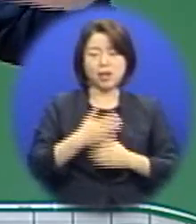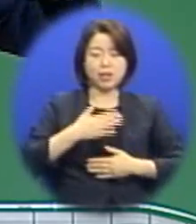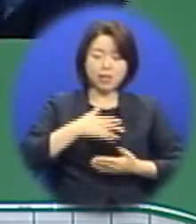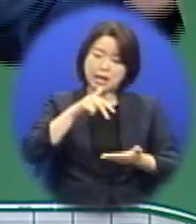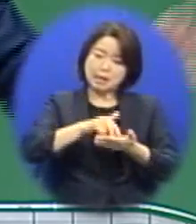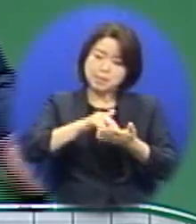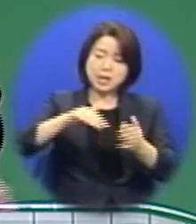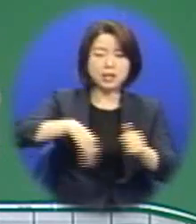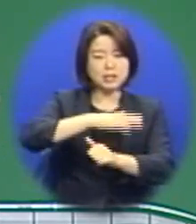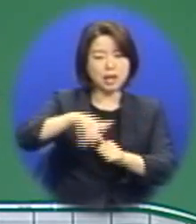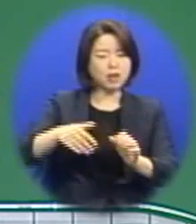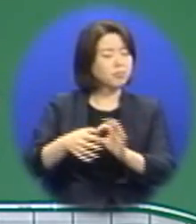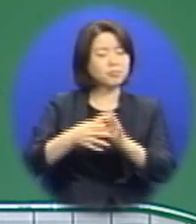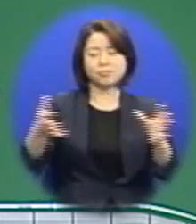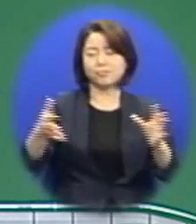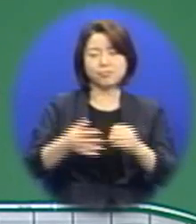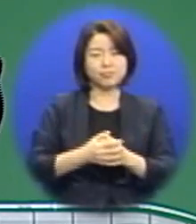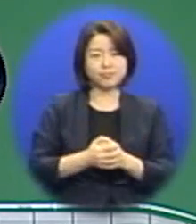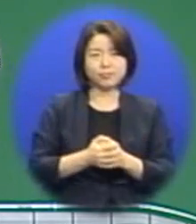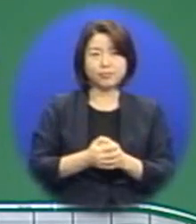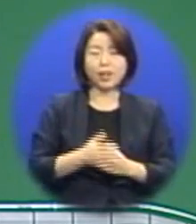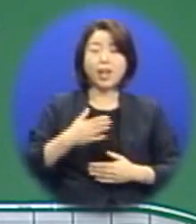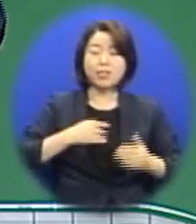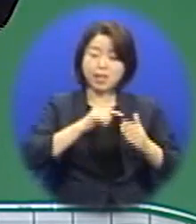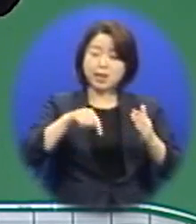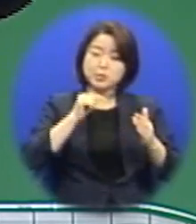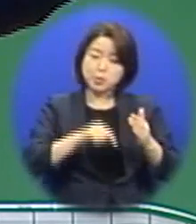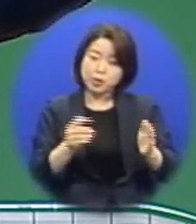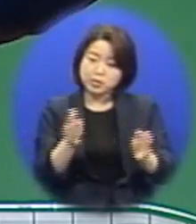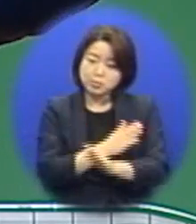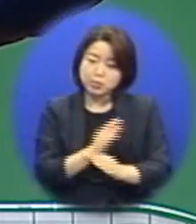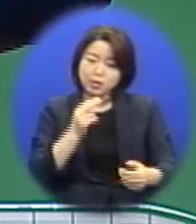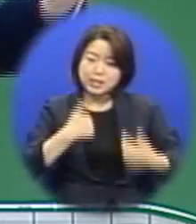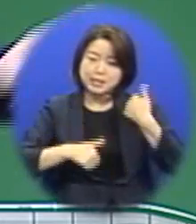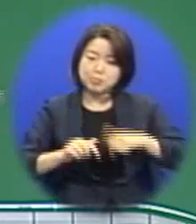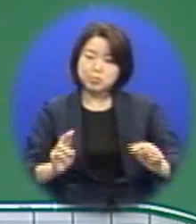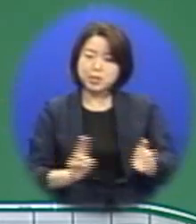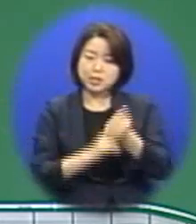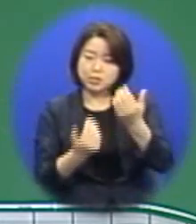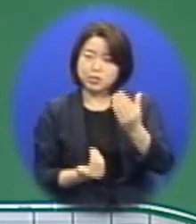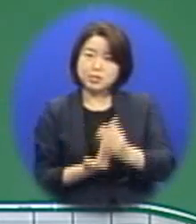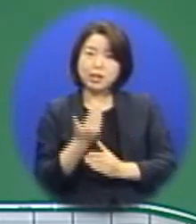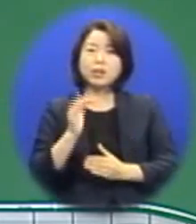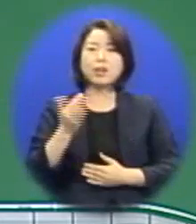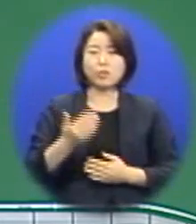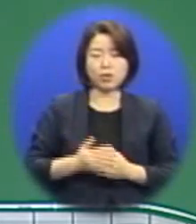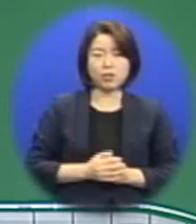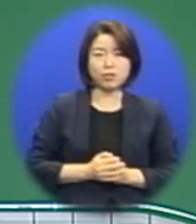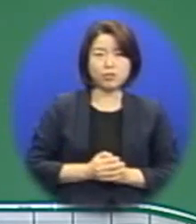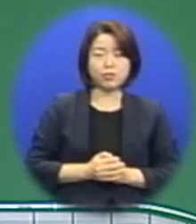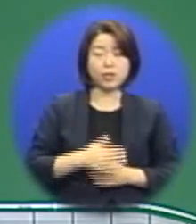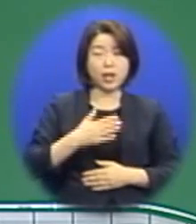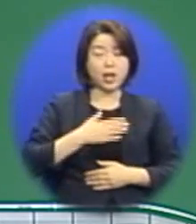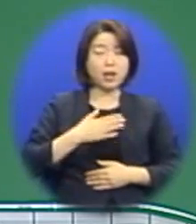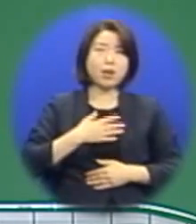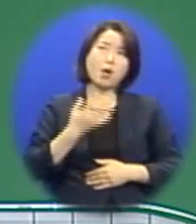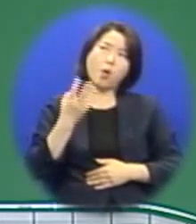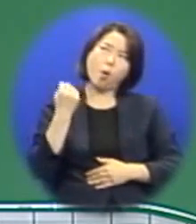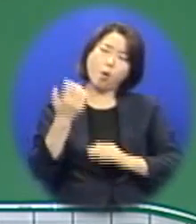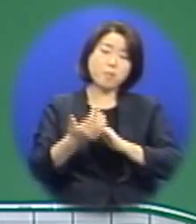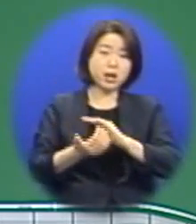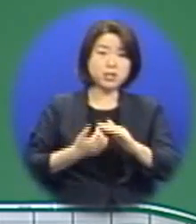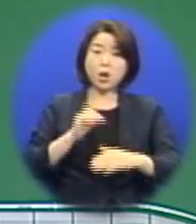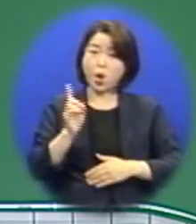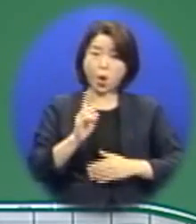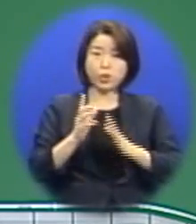형편과 아무 상관없어요. 내 속에서 기쁨의 기적이 일어나요. 저에게 얼마 전에